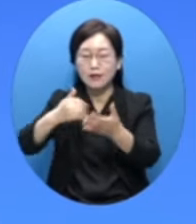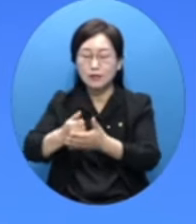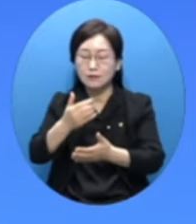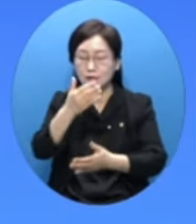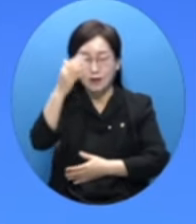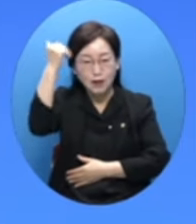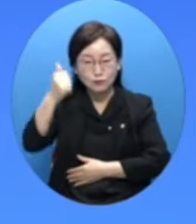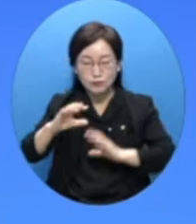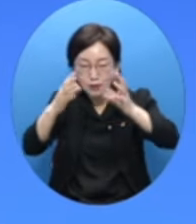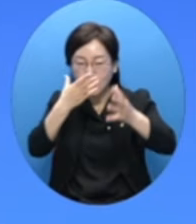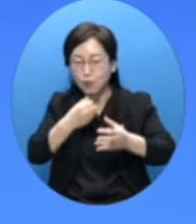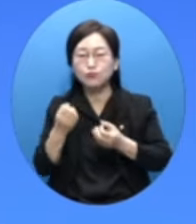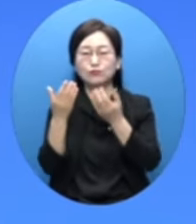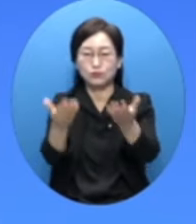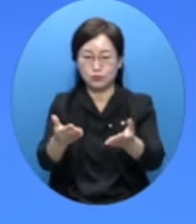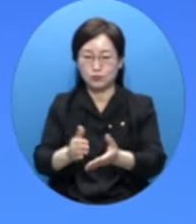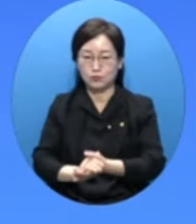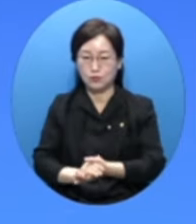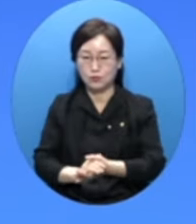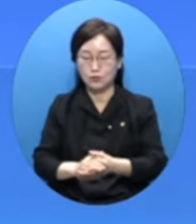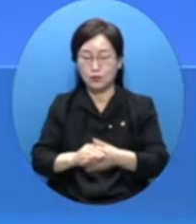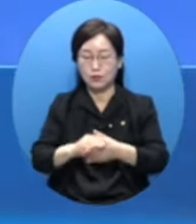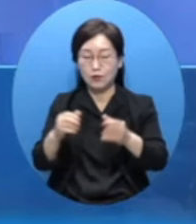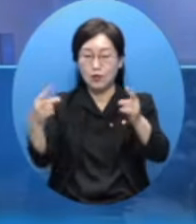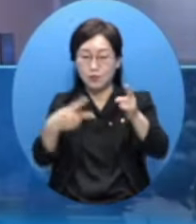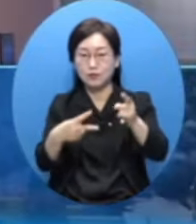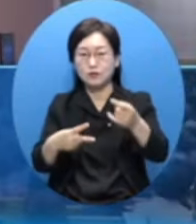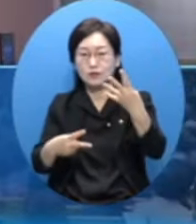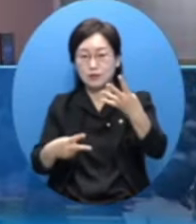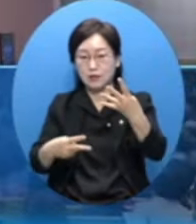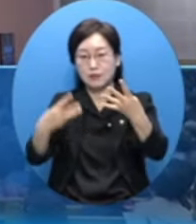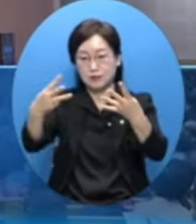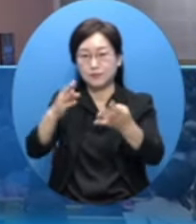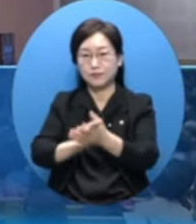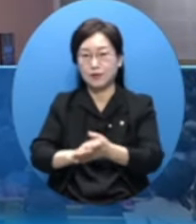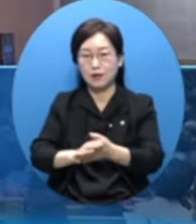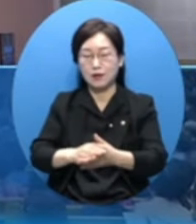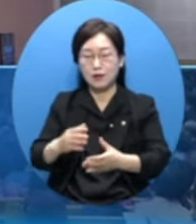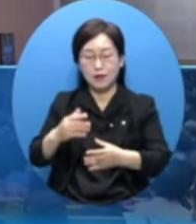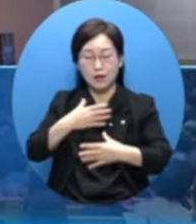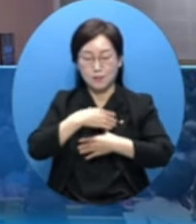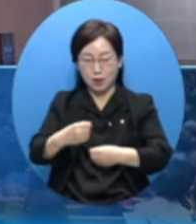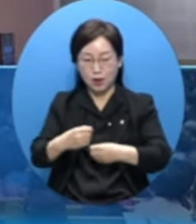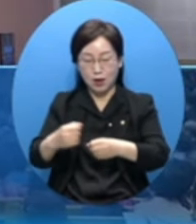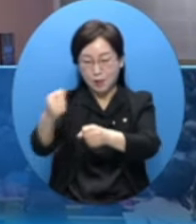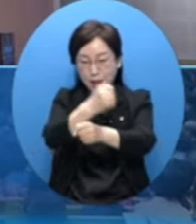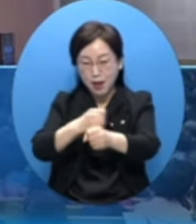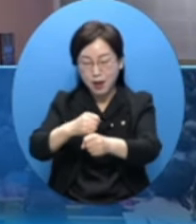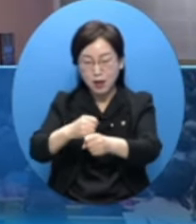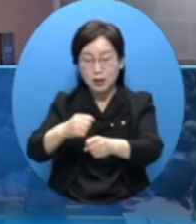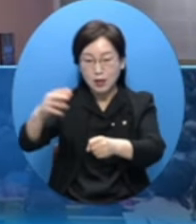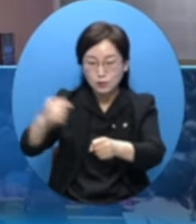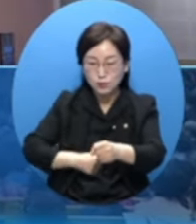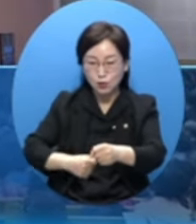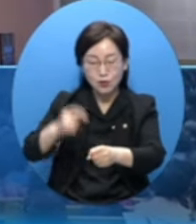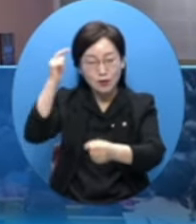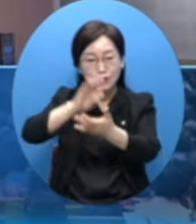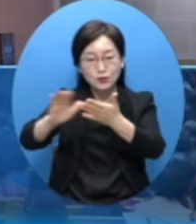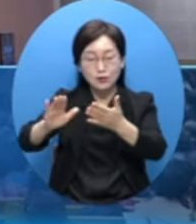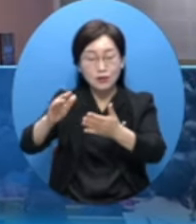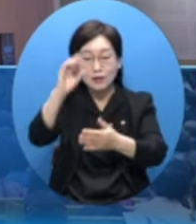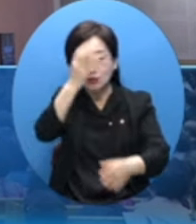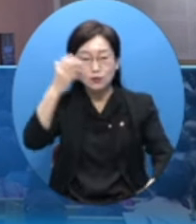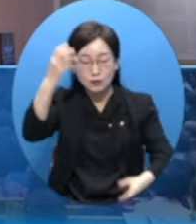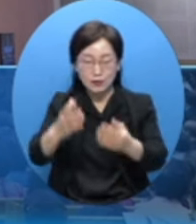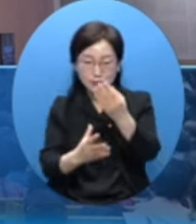주실 것입니다. 에베소 4장 13절에 4장 3절에 평안에 매는 줄로 성령이 하나 되게 하신 것을 힘써